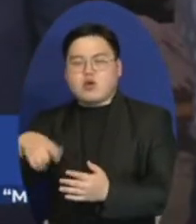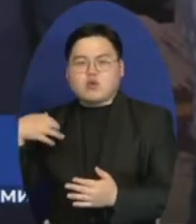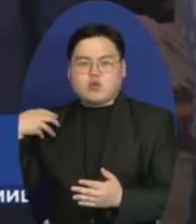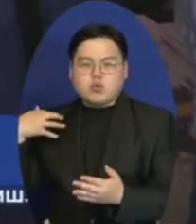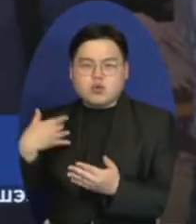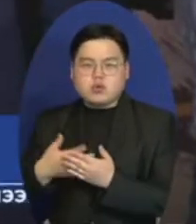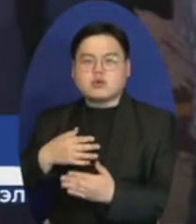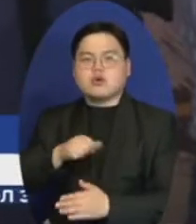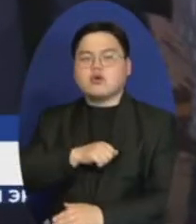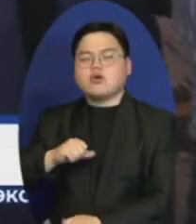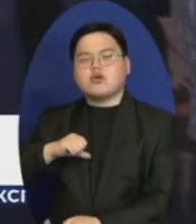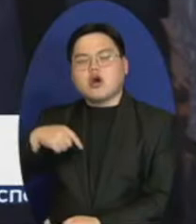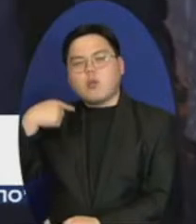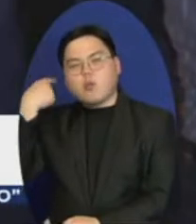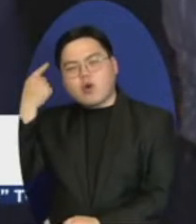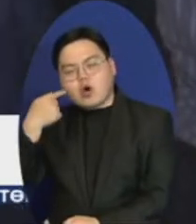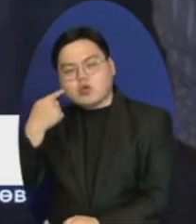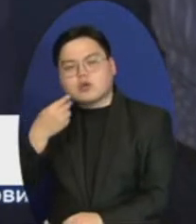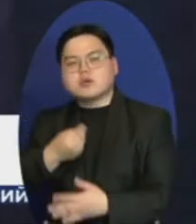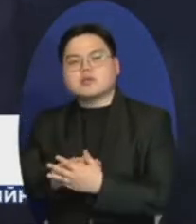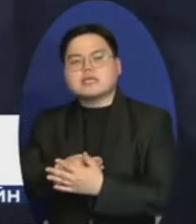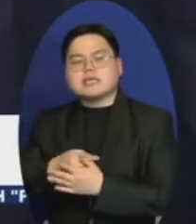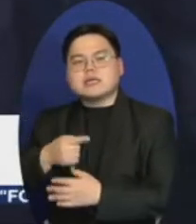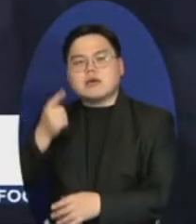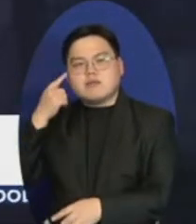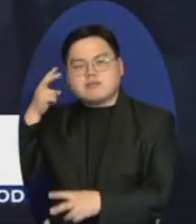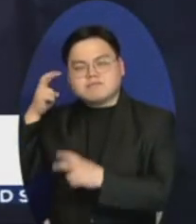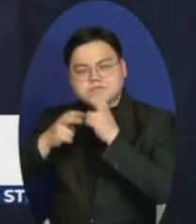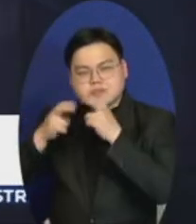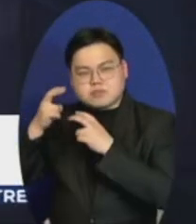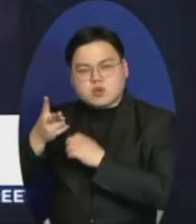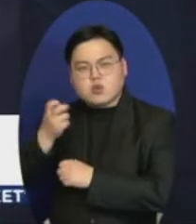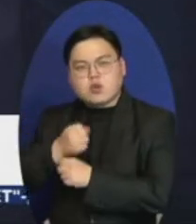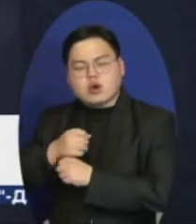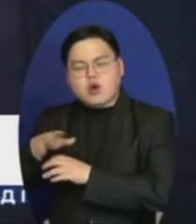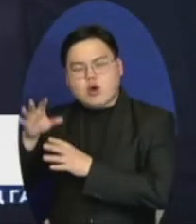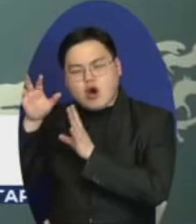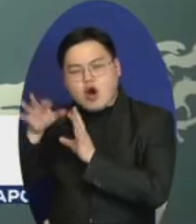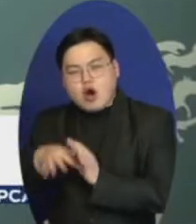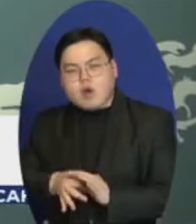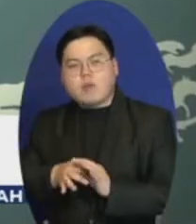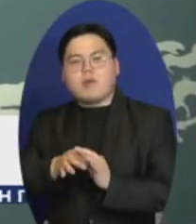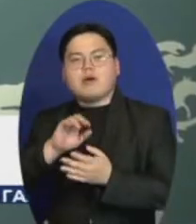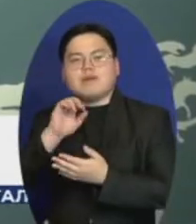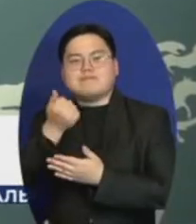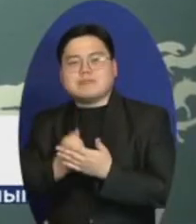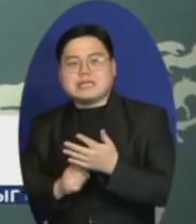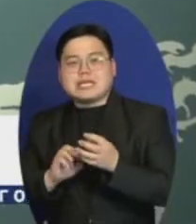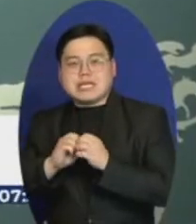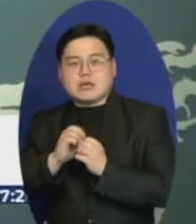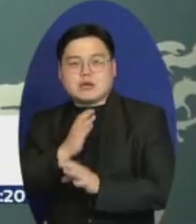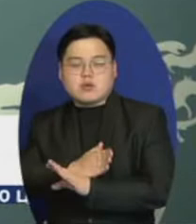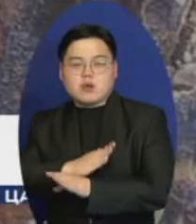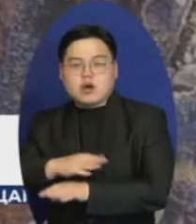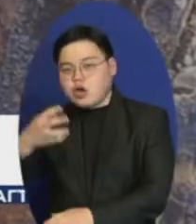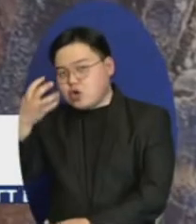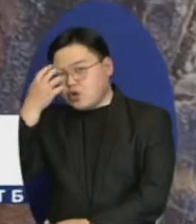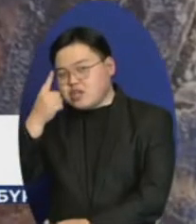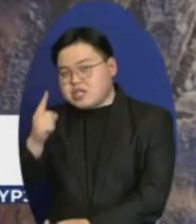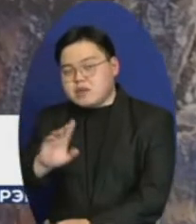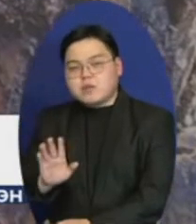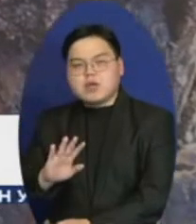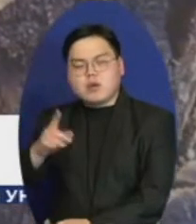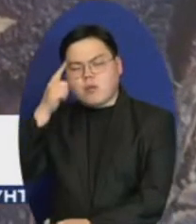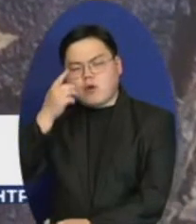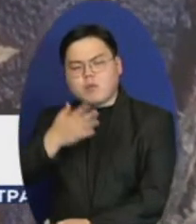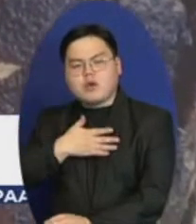өөрсдийнхөө оюун ухаан одоо сэтгэлгээнийхээ гол мөрөгөнд үлдээсэн гэж болно. Төр засагч шишөө төдийгүй зөвхөн монголчууд